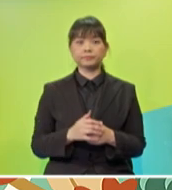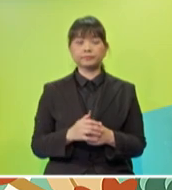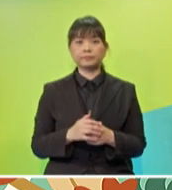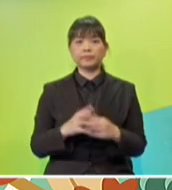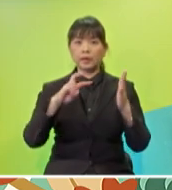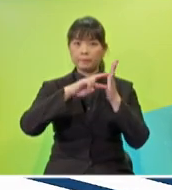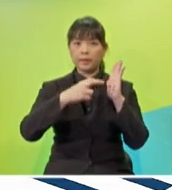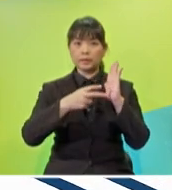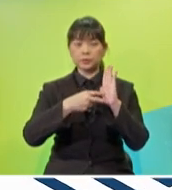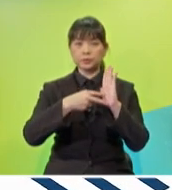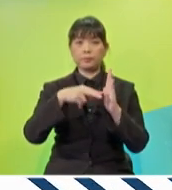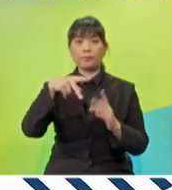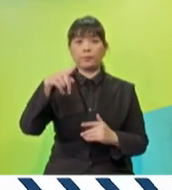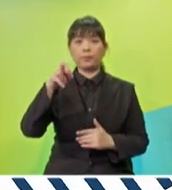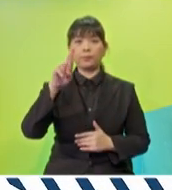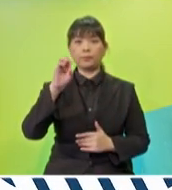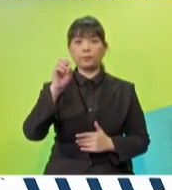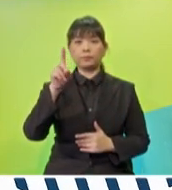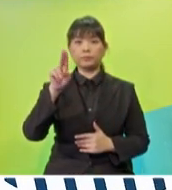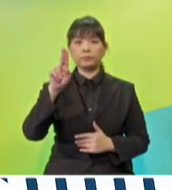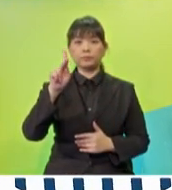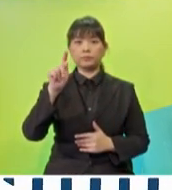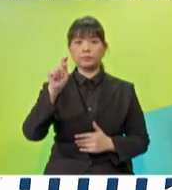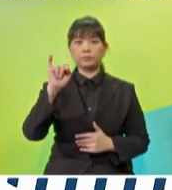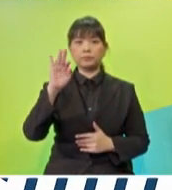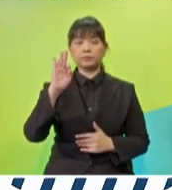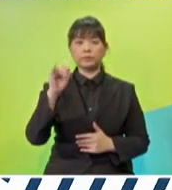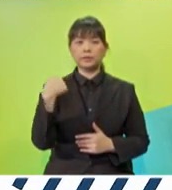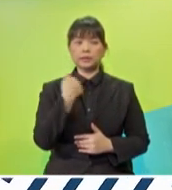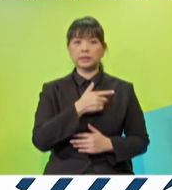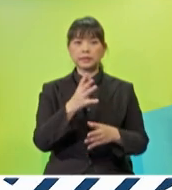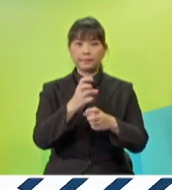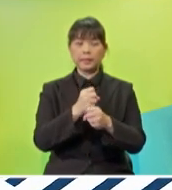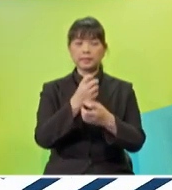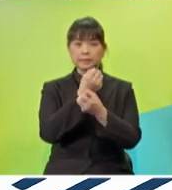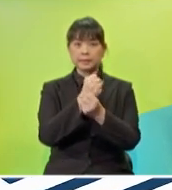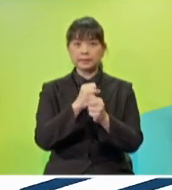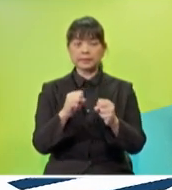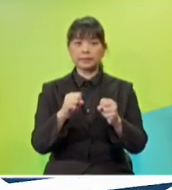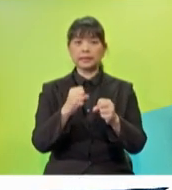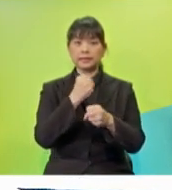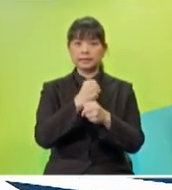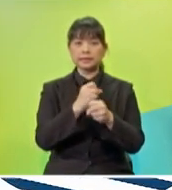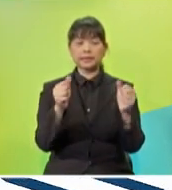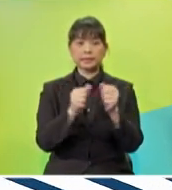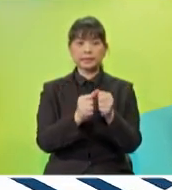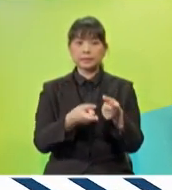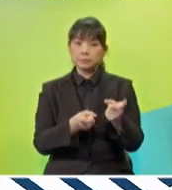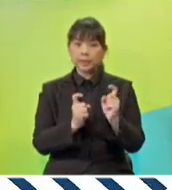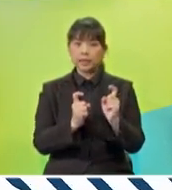maksud Prodi produktif ya dalam kita dapat selesaikan tugas yang diberikan dengan cepat